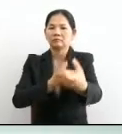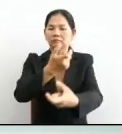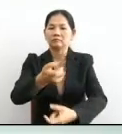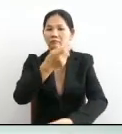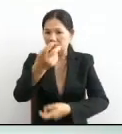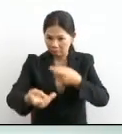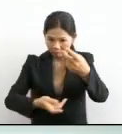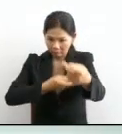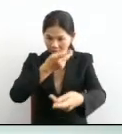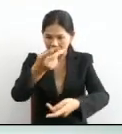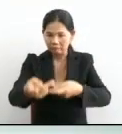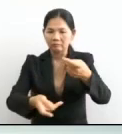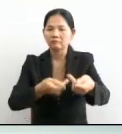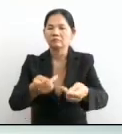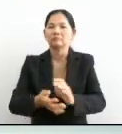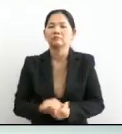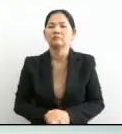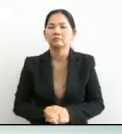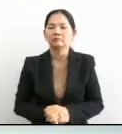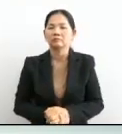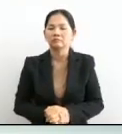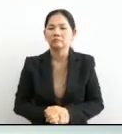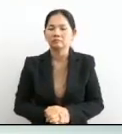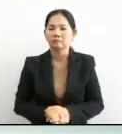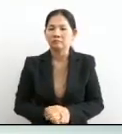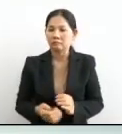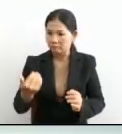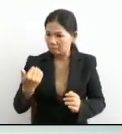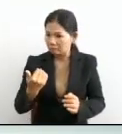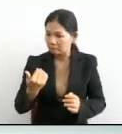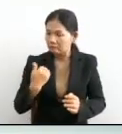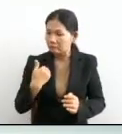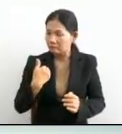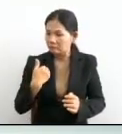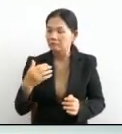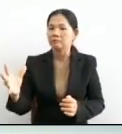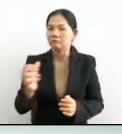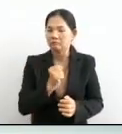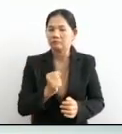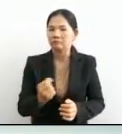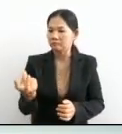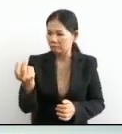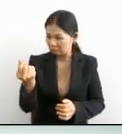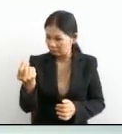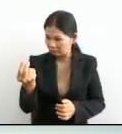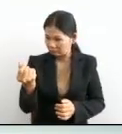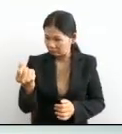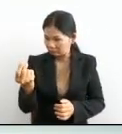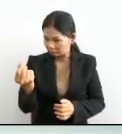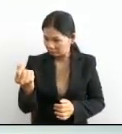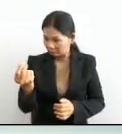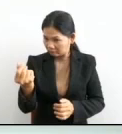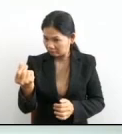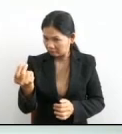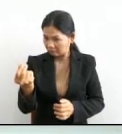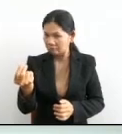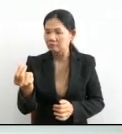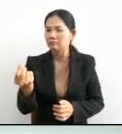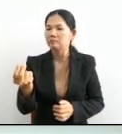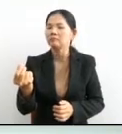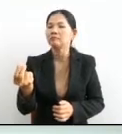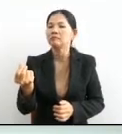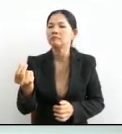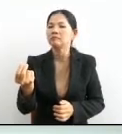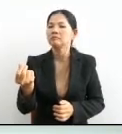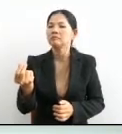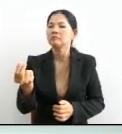đầm lông mi bán dương dốt tình lụa chắc cả nay dương dốt tình lụa dân bàn ấy con chà cứ dân bàn prạ chà chắc cả nay bàn prạ máu cái prạ nó cái hay tập prạ